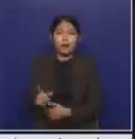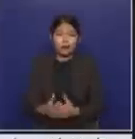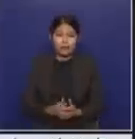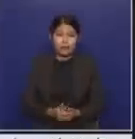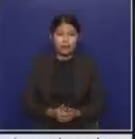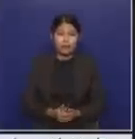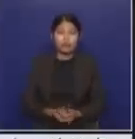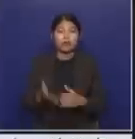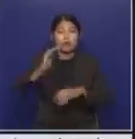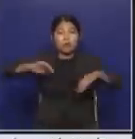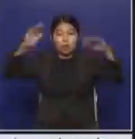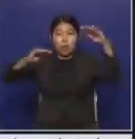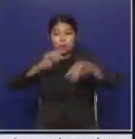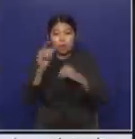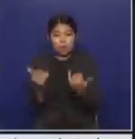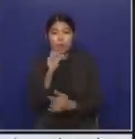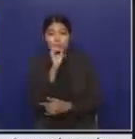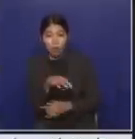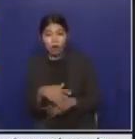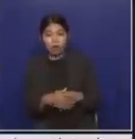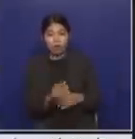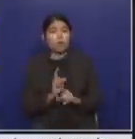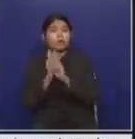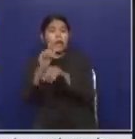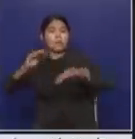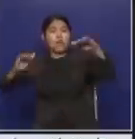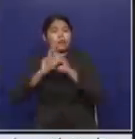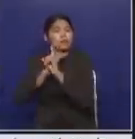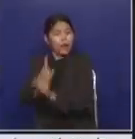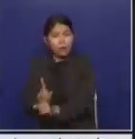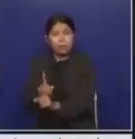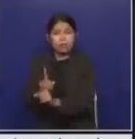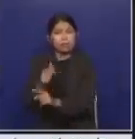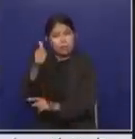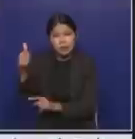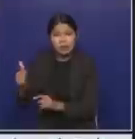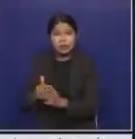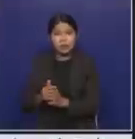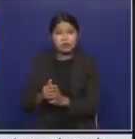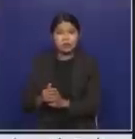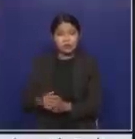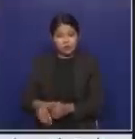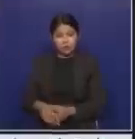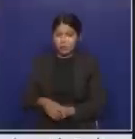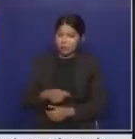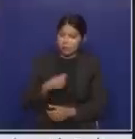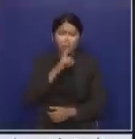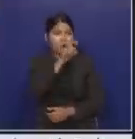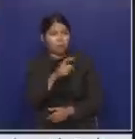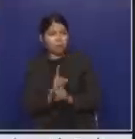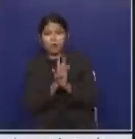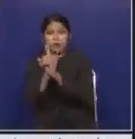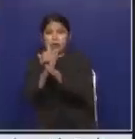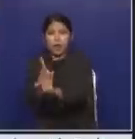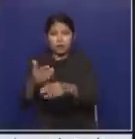หรือต่อให้ผู้ใหญ่ในวันนี้บอกกับพวกเขาว่าเดินตามผู้ใหญ่หมาไม่กัดแบบอารมณ์เลยครับเขากับถามผู้ใหญ่ว่าต้องเดิน